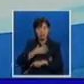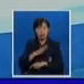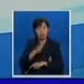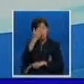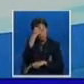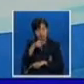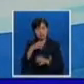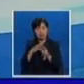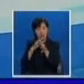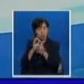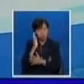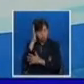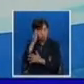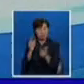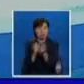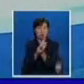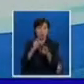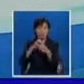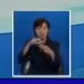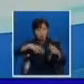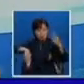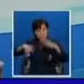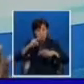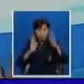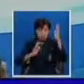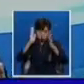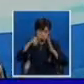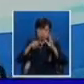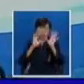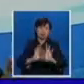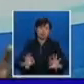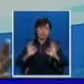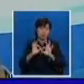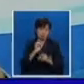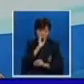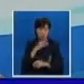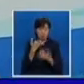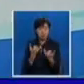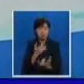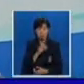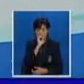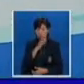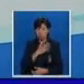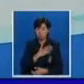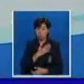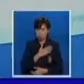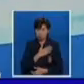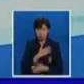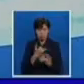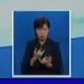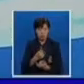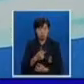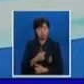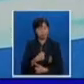างชัดเจนไม่ได้เกี่ยวกับตัวผมได้ย้ำมาเสมอนะครับขณะนี้ที่ผมบอกว่าผมไม่สามารถที่อยู่ดีๆไป